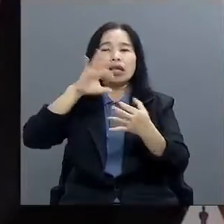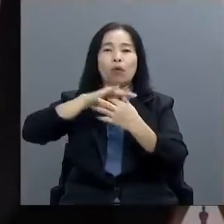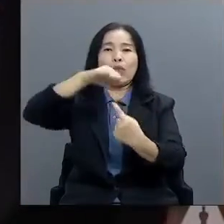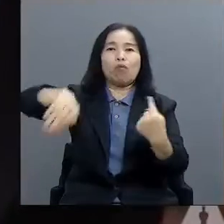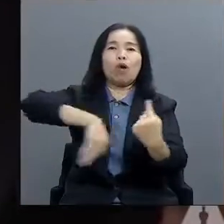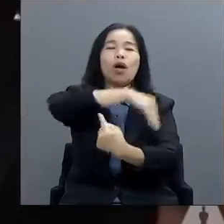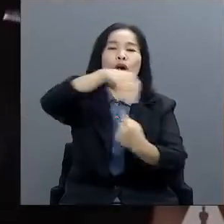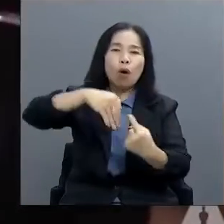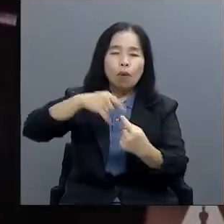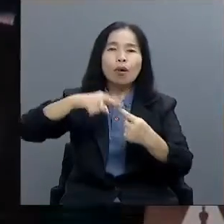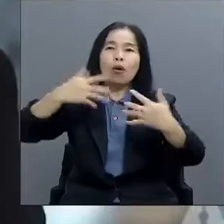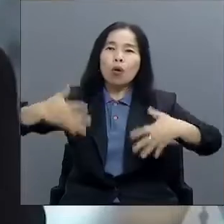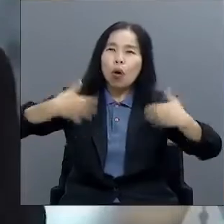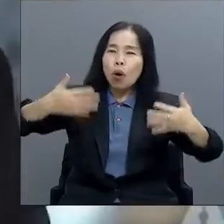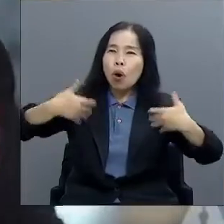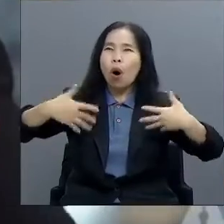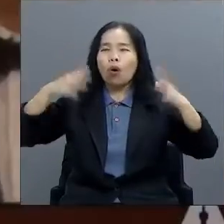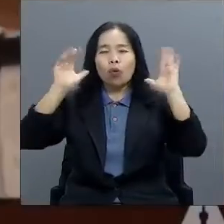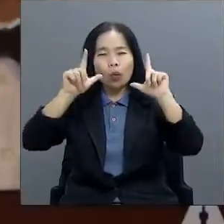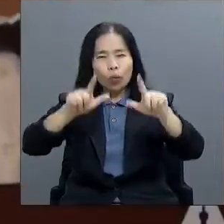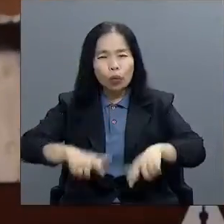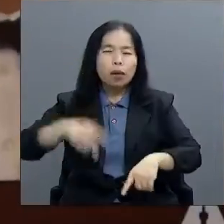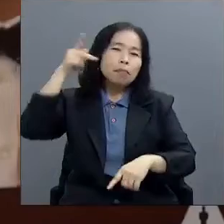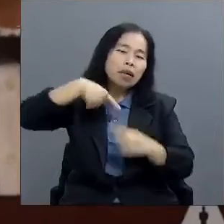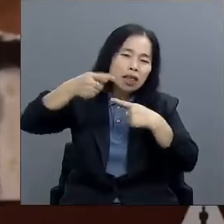วะโลกร้อนมากถึงร้อยละ636